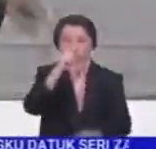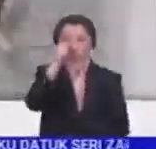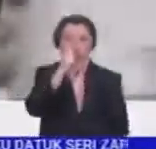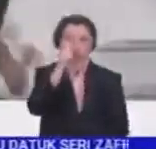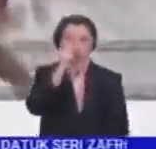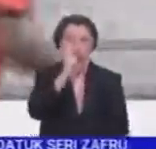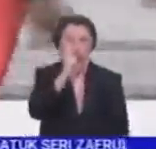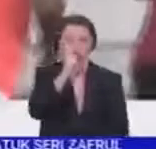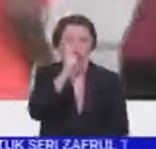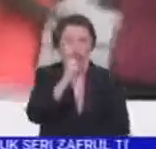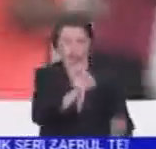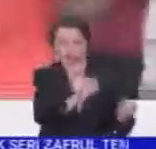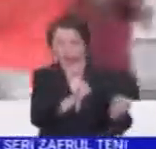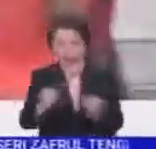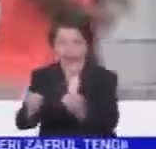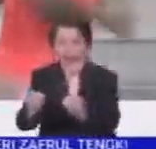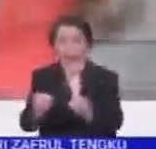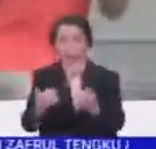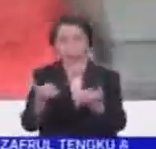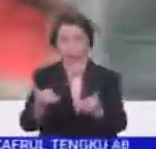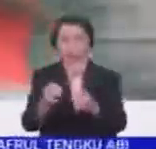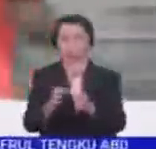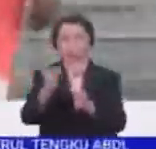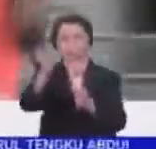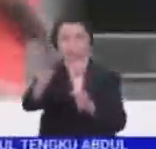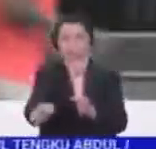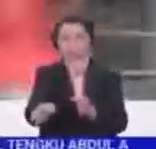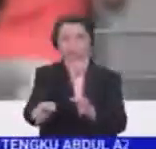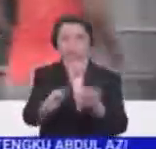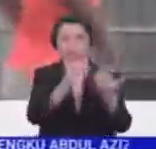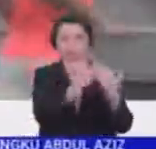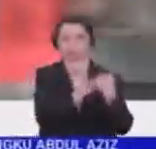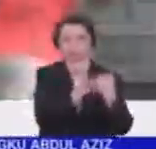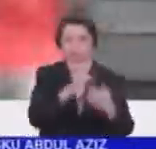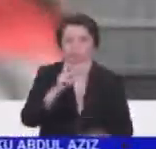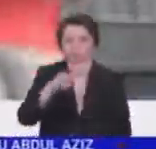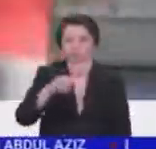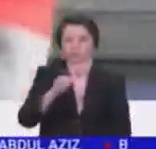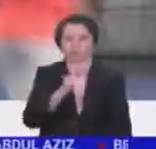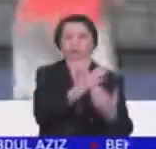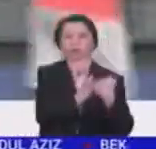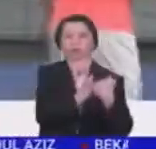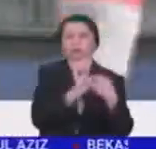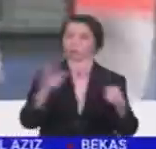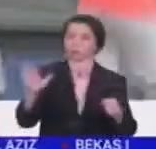wanita penghancuran kali ini juga ditanggung sepenuhnya oleh Hisyam